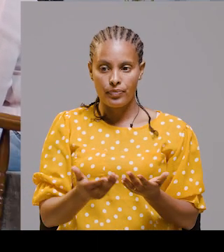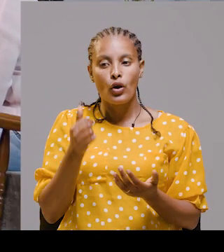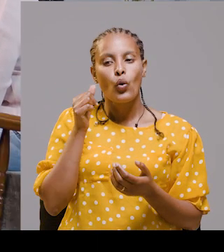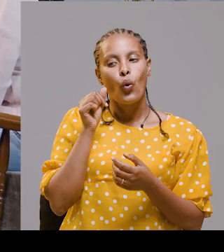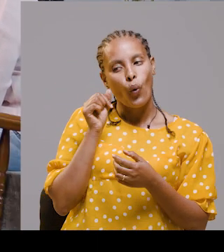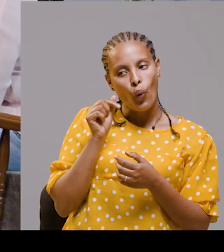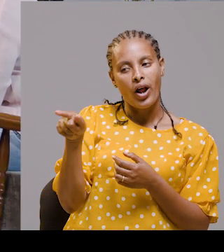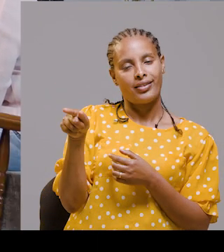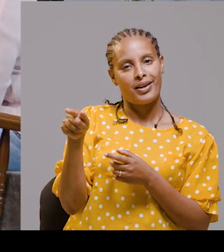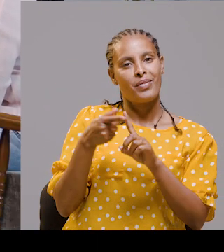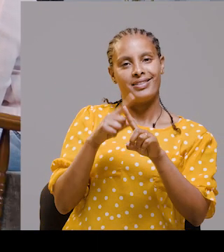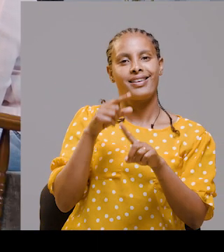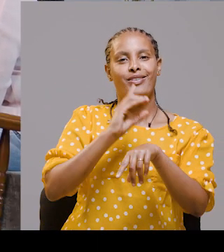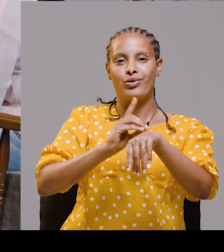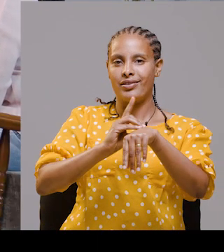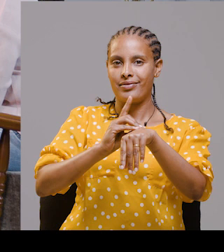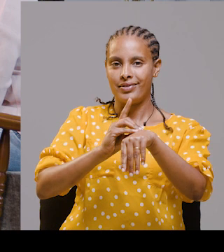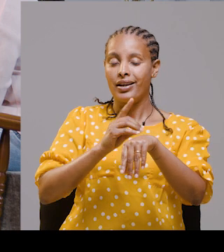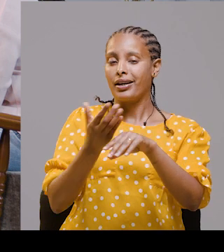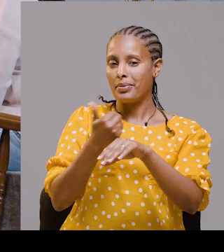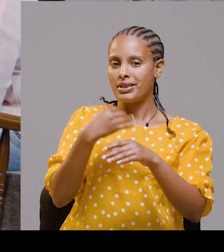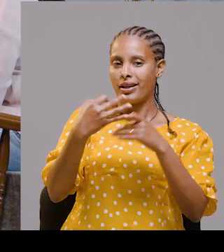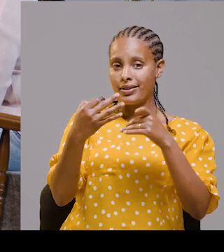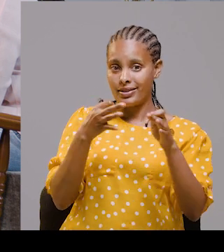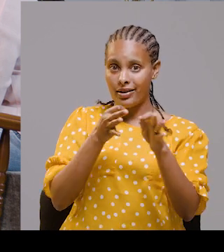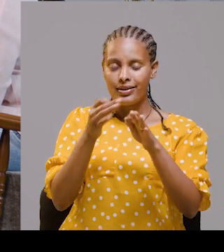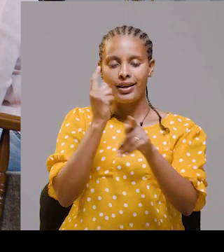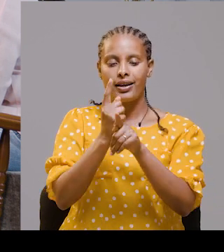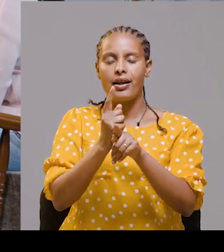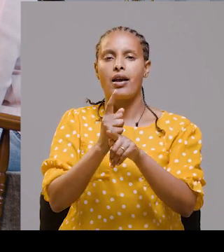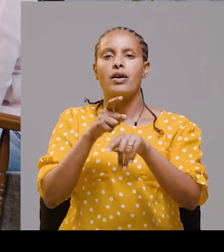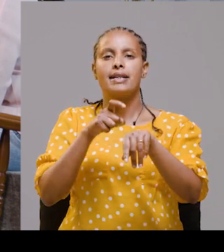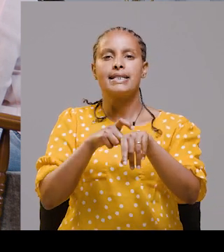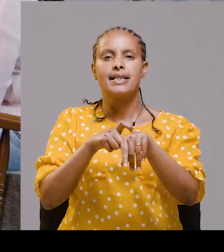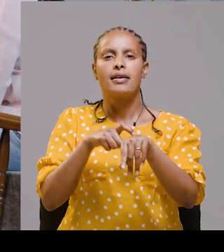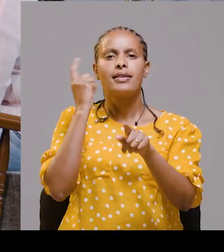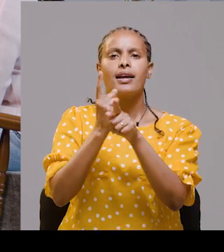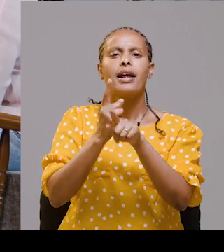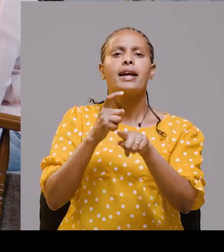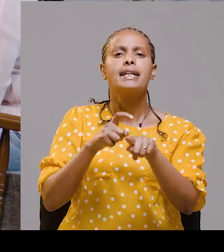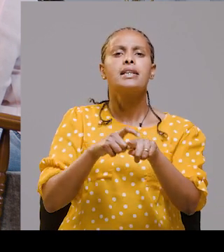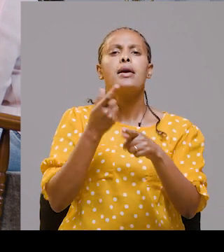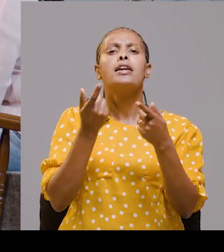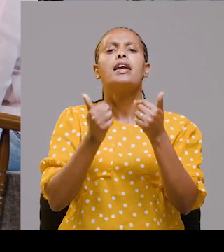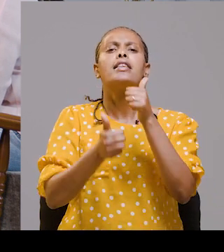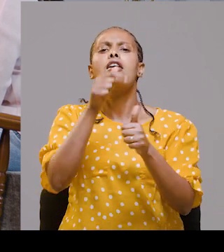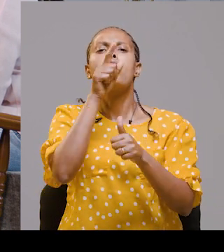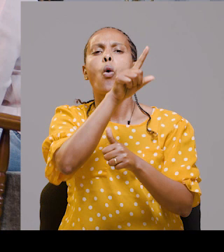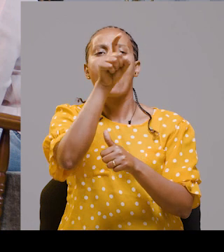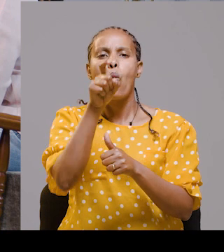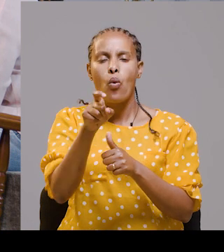ወዳንተ ለመለስና ዶክተር ለዚህ ስታብራራልን ትክክለኛው ጊዜ ያልች ነበር የምትለውና ትክክለኛው ጊዜ ምን ነው የትኛው ጊዜ